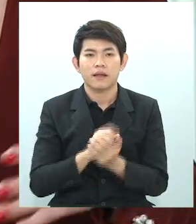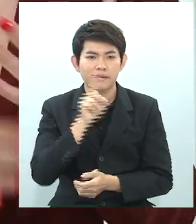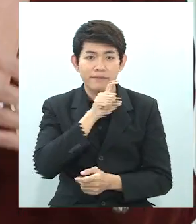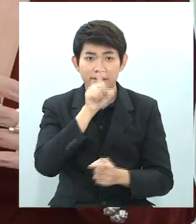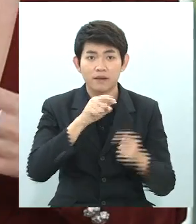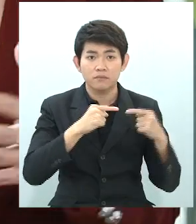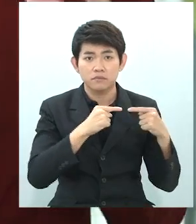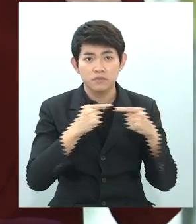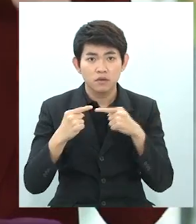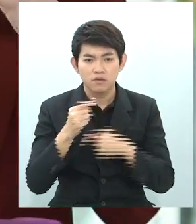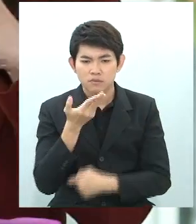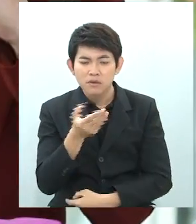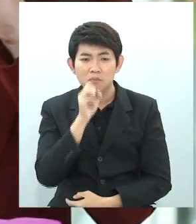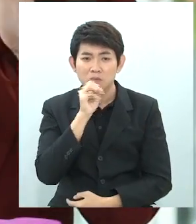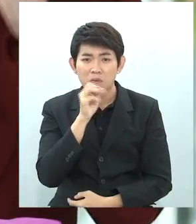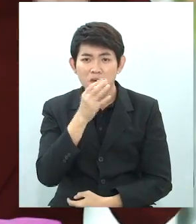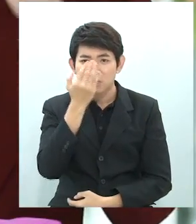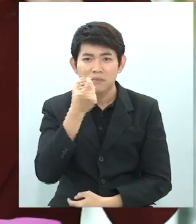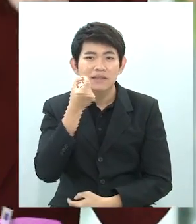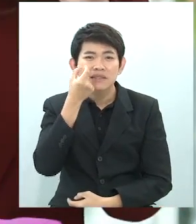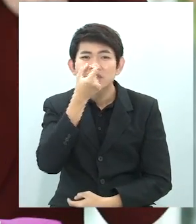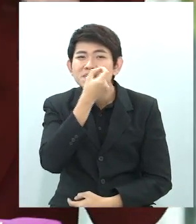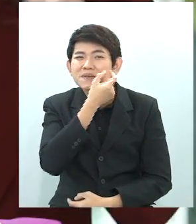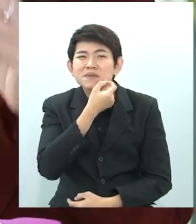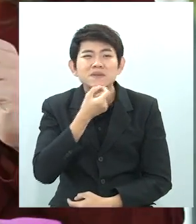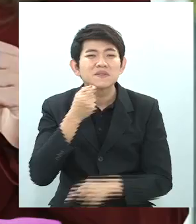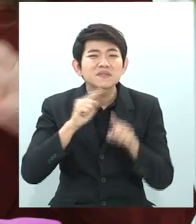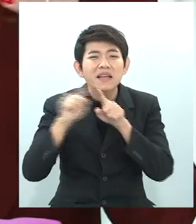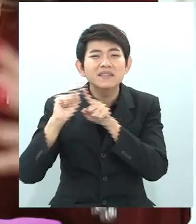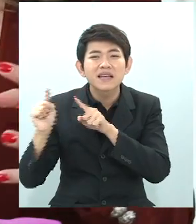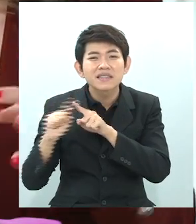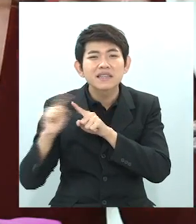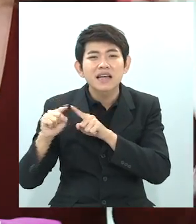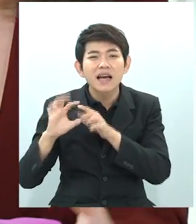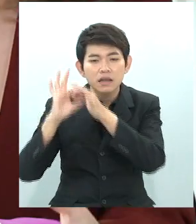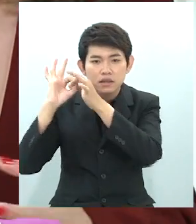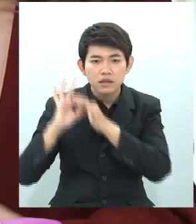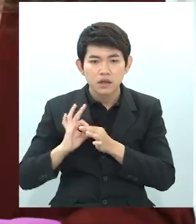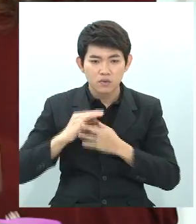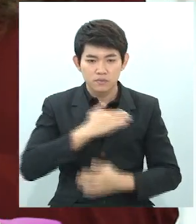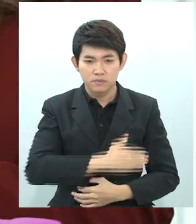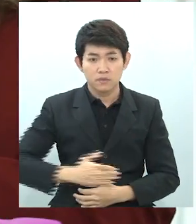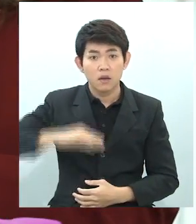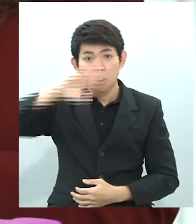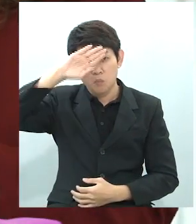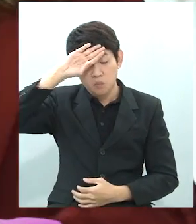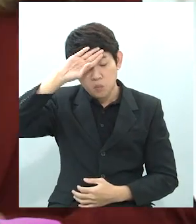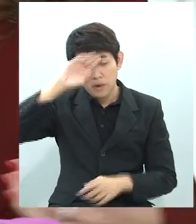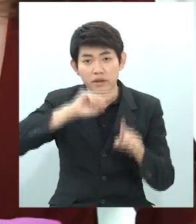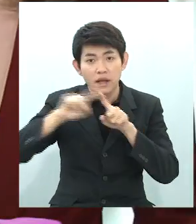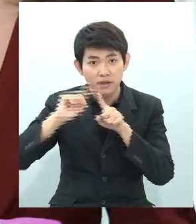ว่าคนเขาจะชอบบอกว่าการที่สิวขึ้นในแต่ละที่ตรงนี้ตรงนั้นตรงนู้นเนี่ยมันสามารถบอกโรคหรือว่าบอกได้ว่